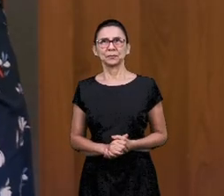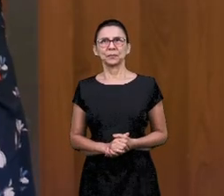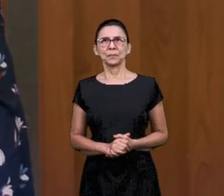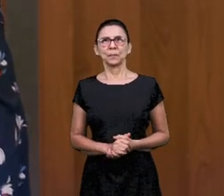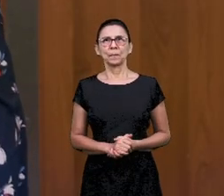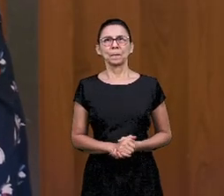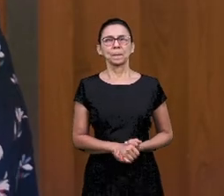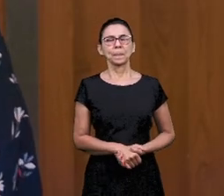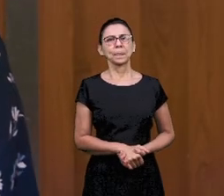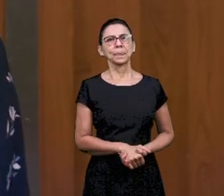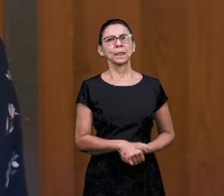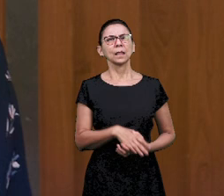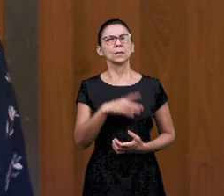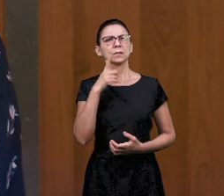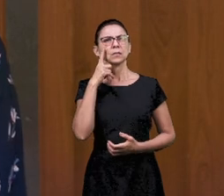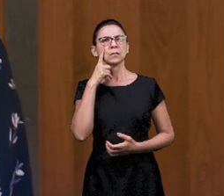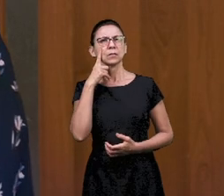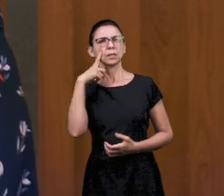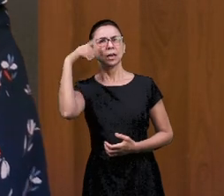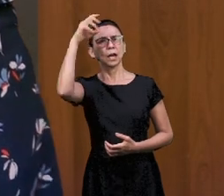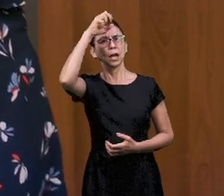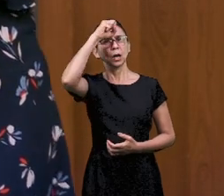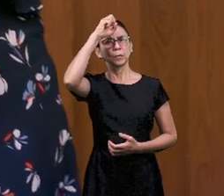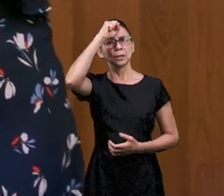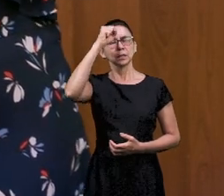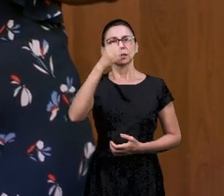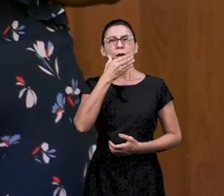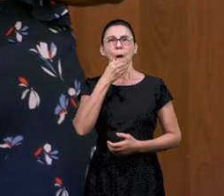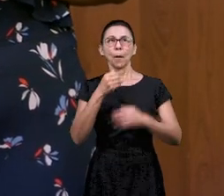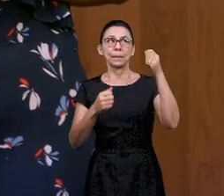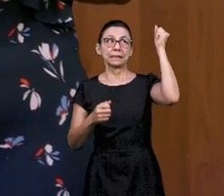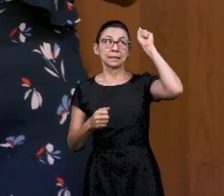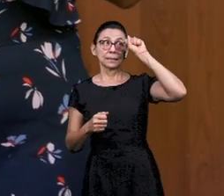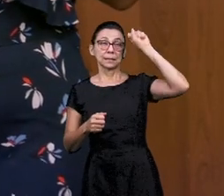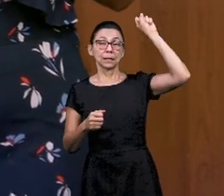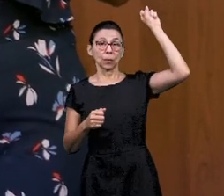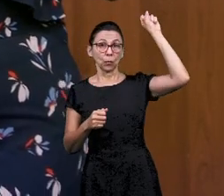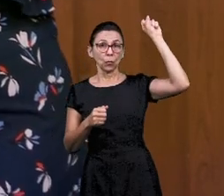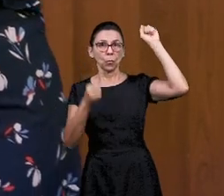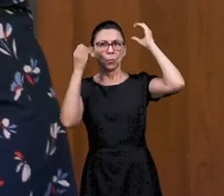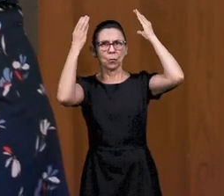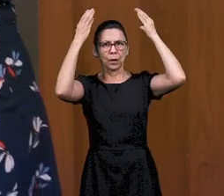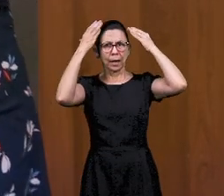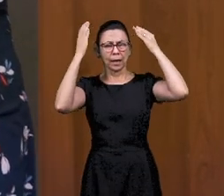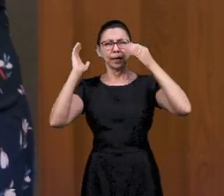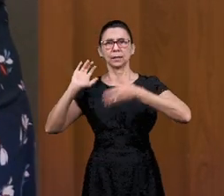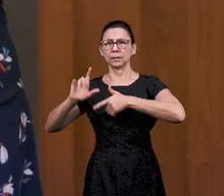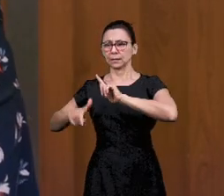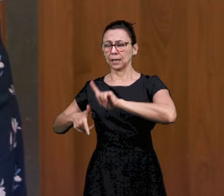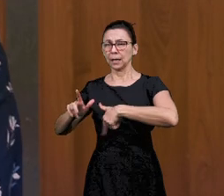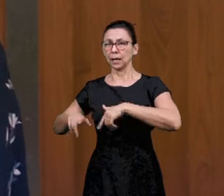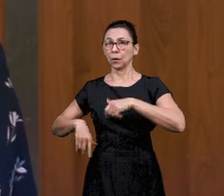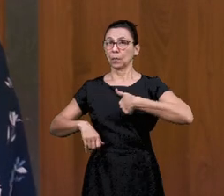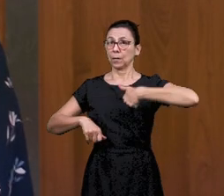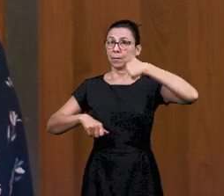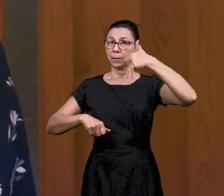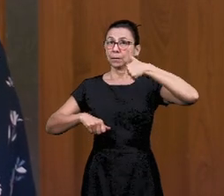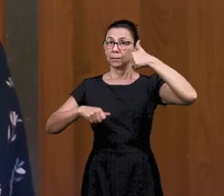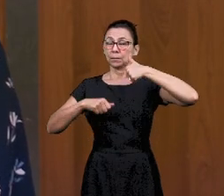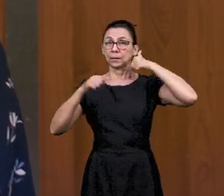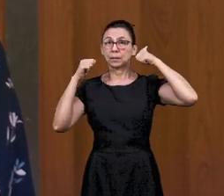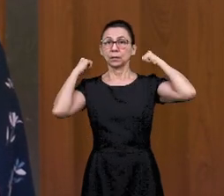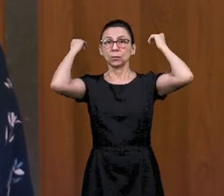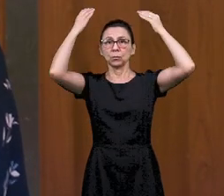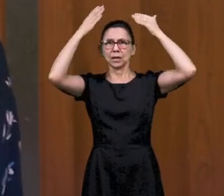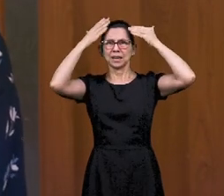avons déjà vu que Saül était le roi d'Israël, a été le premier roi, et à cause de sa